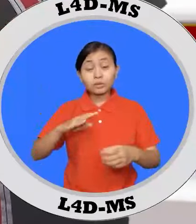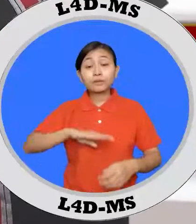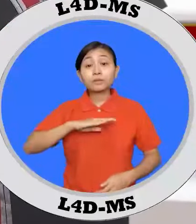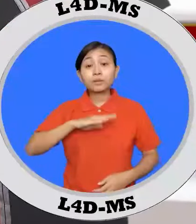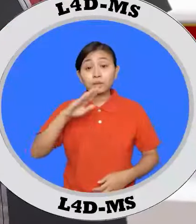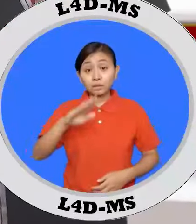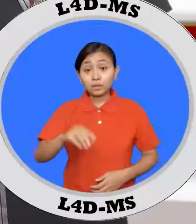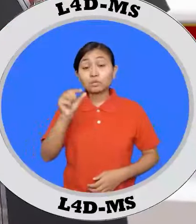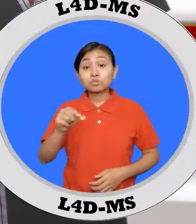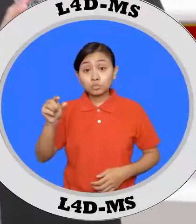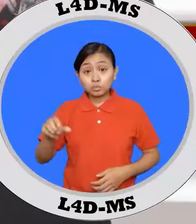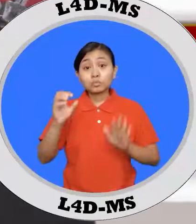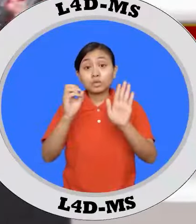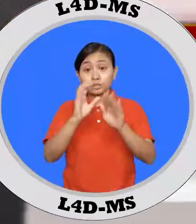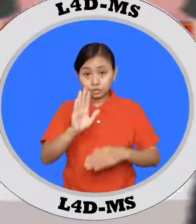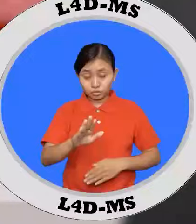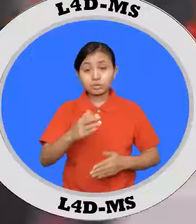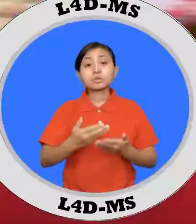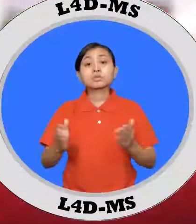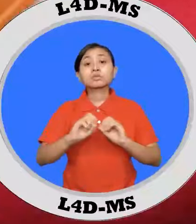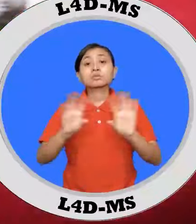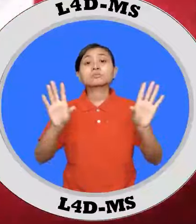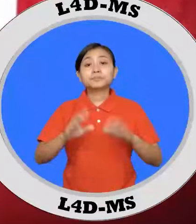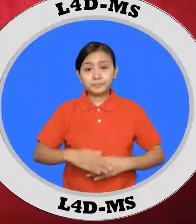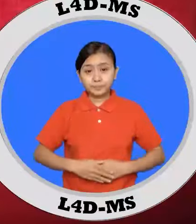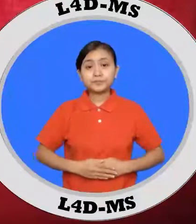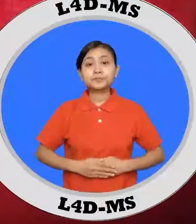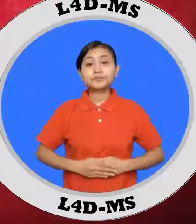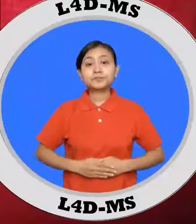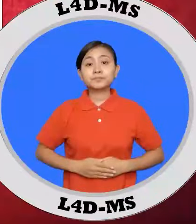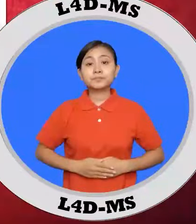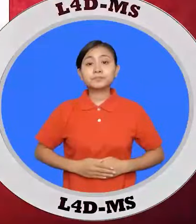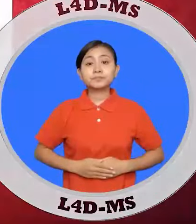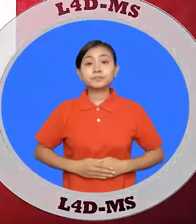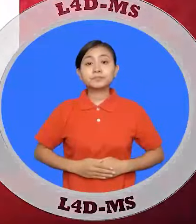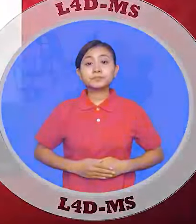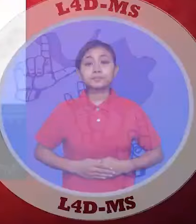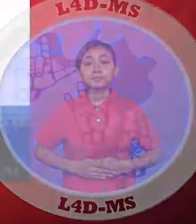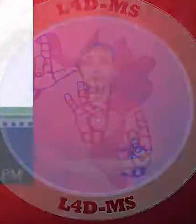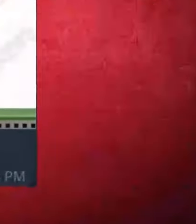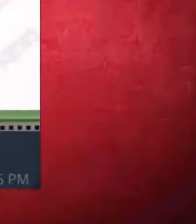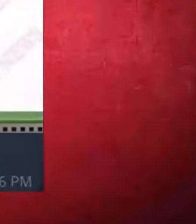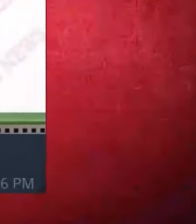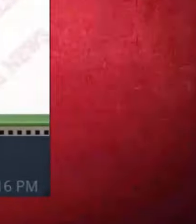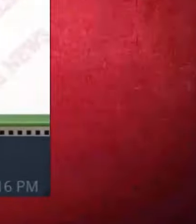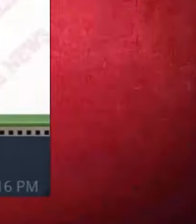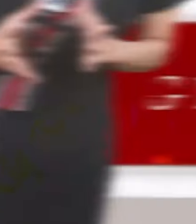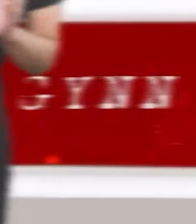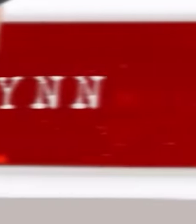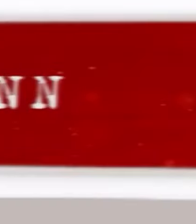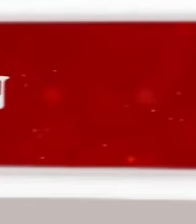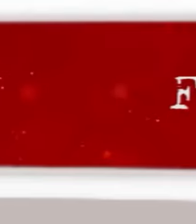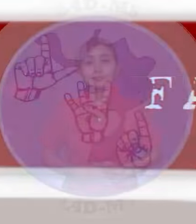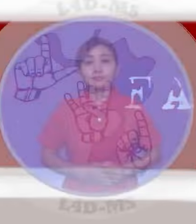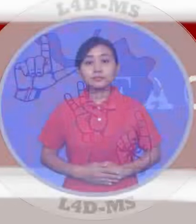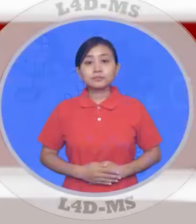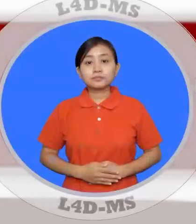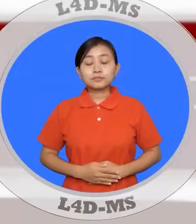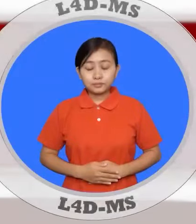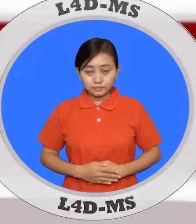မ်းဆီးခံရတယ်ဆိုပြီးတော့ဖော်ပြခဲ့ကြတာပါဒီတစ်ပတ်အ